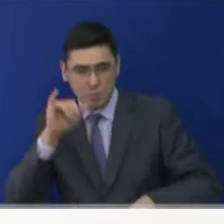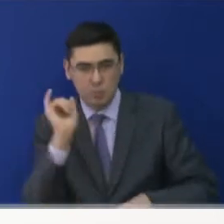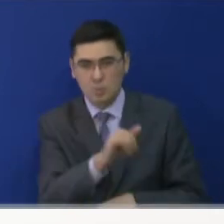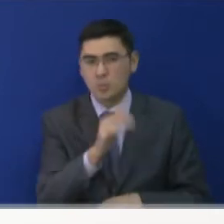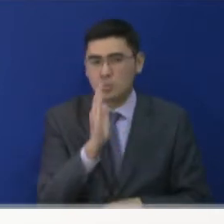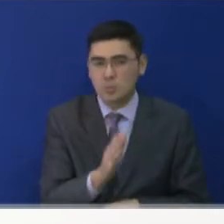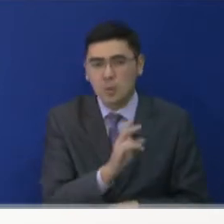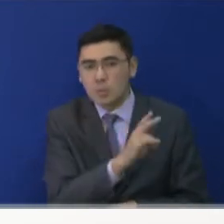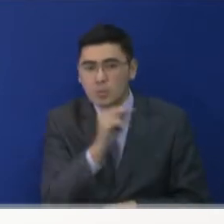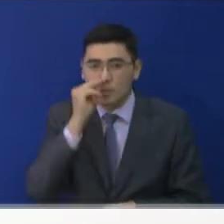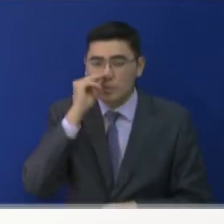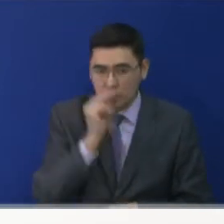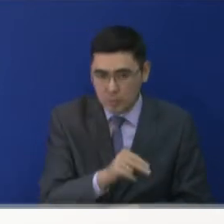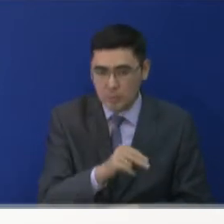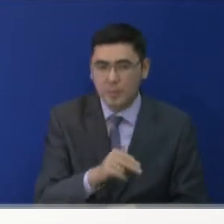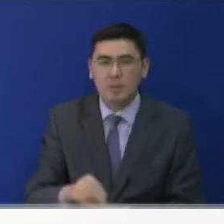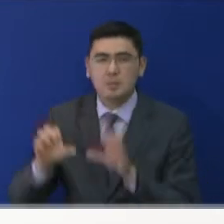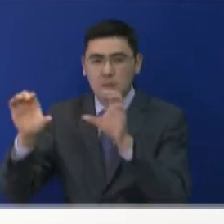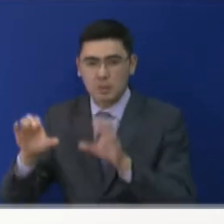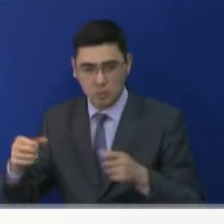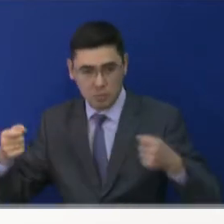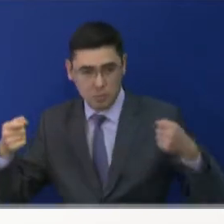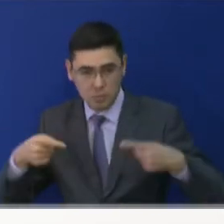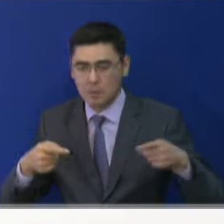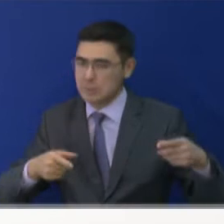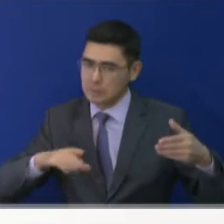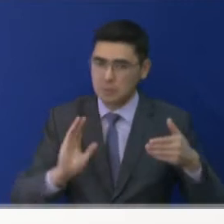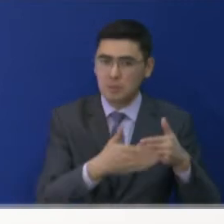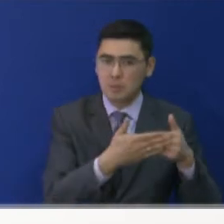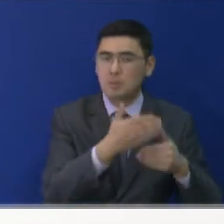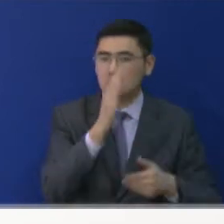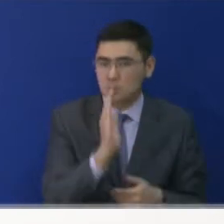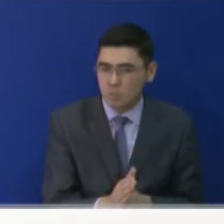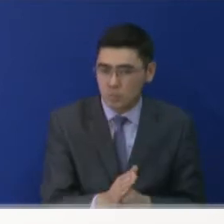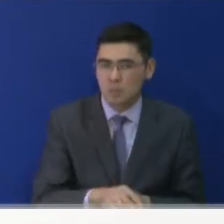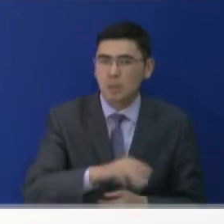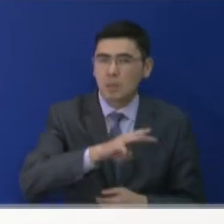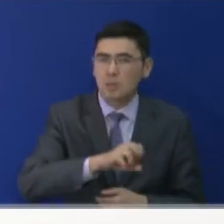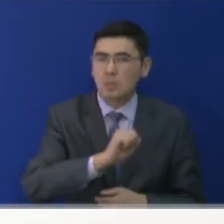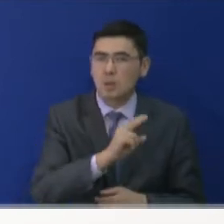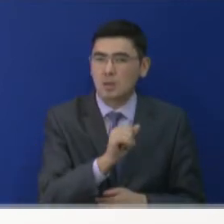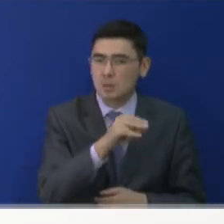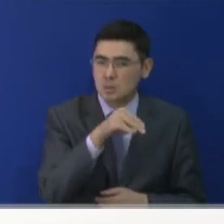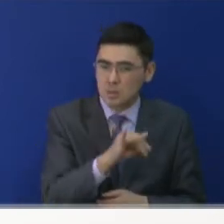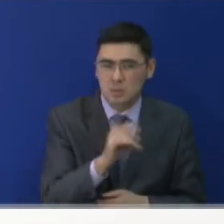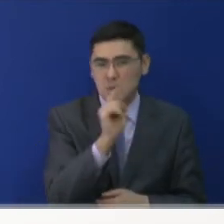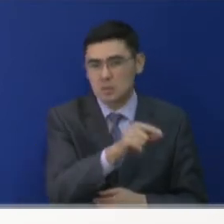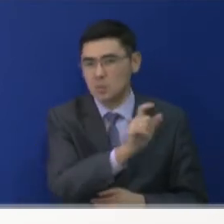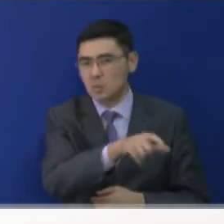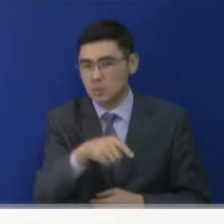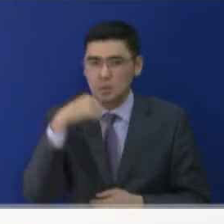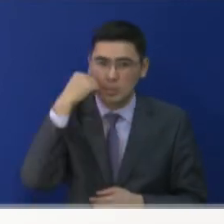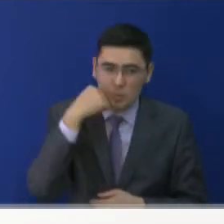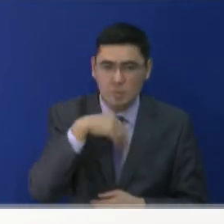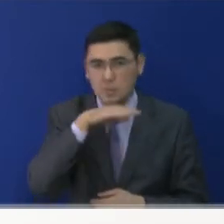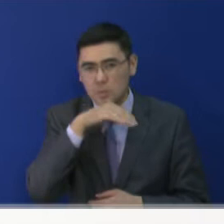кінәлі тұлғалар заң бойынша қарастырылған жазасын алатынын, кездесуге келген Мақаншы және Қаратума ауылдары ақсақалдары мен тұрғындарының